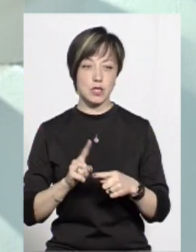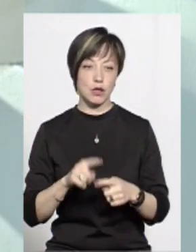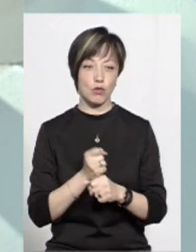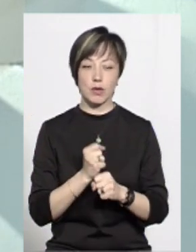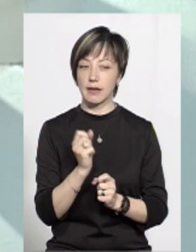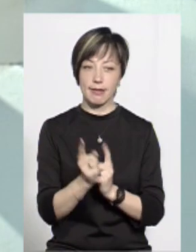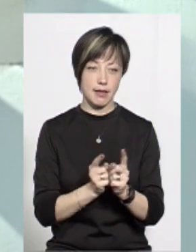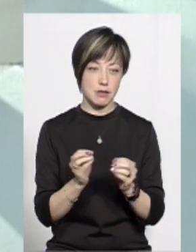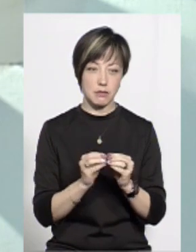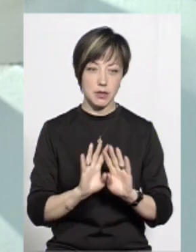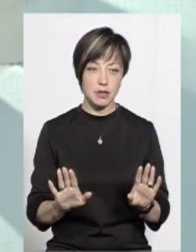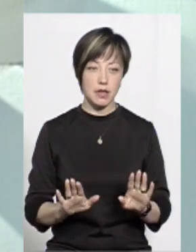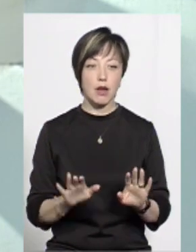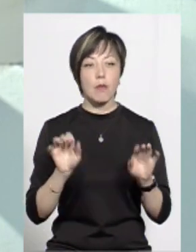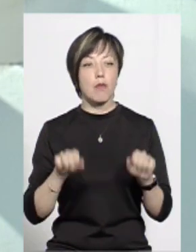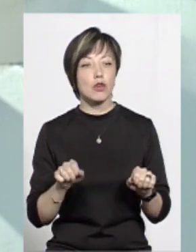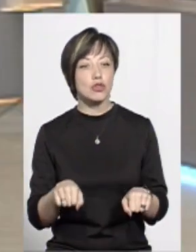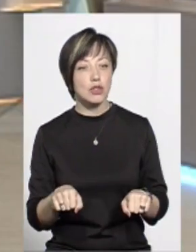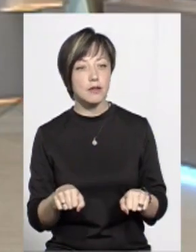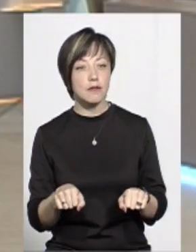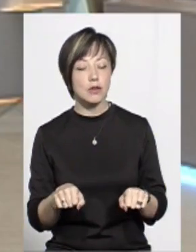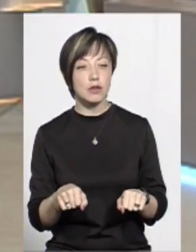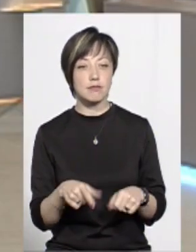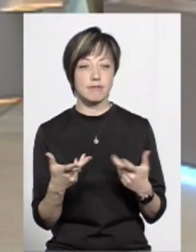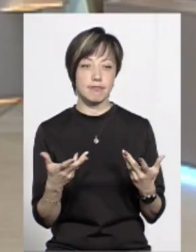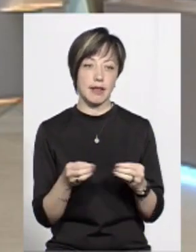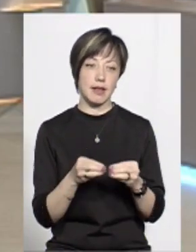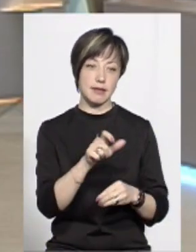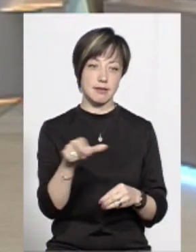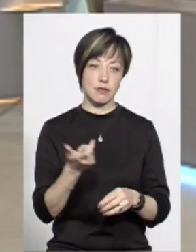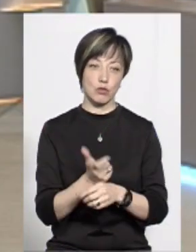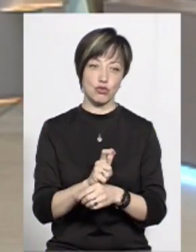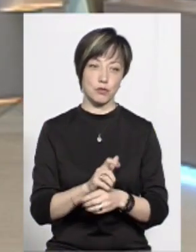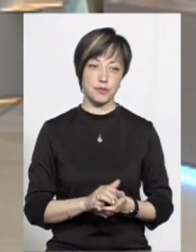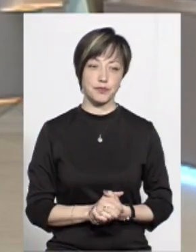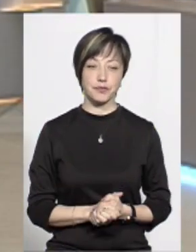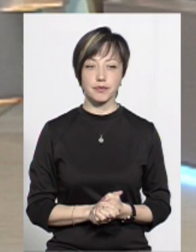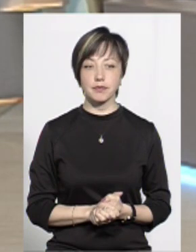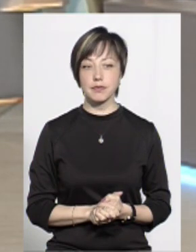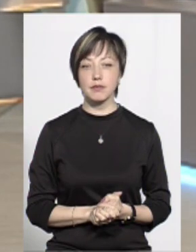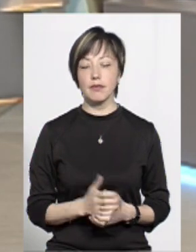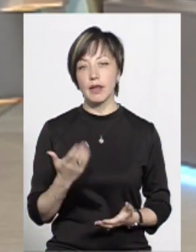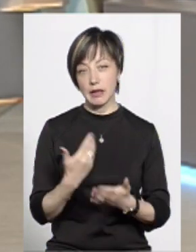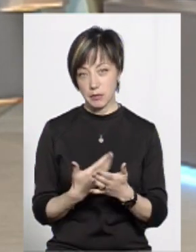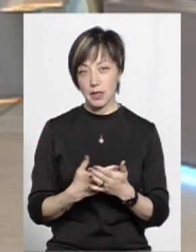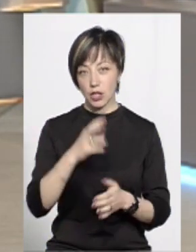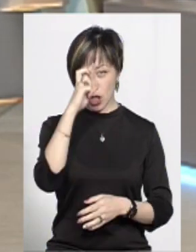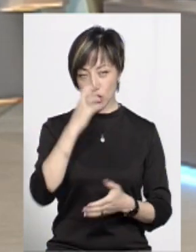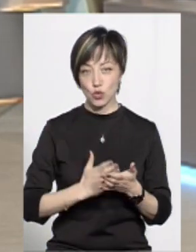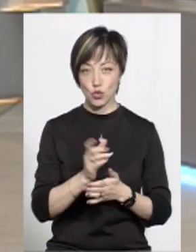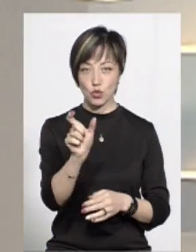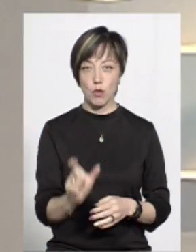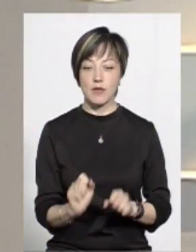декларують незмінні. Можливо, на десяток громадян більше. А от якщо держслужбовець здає в